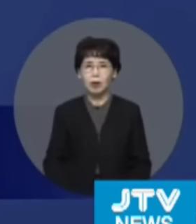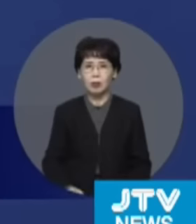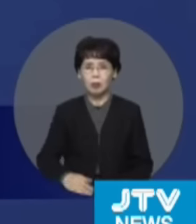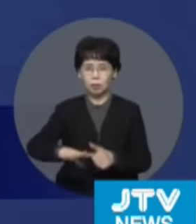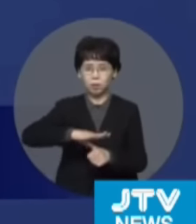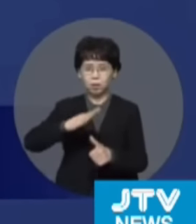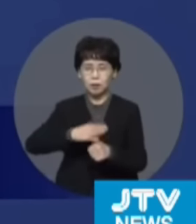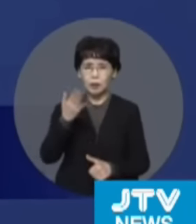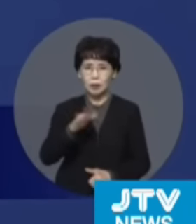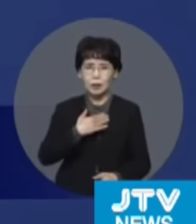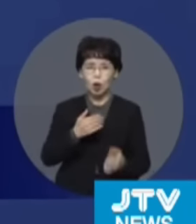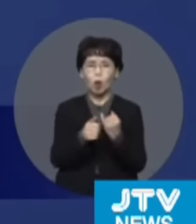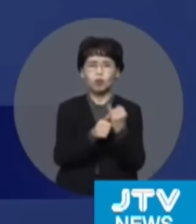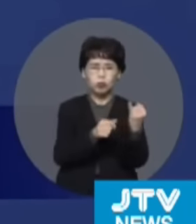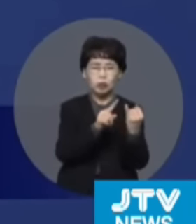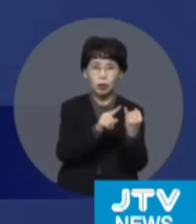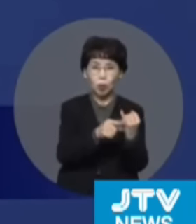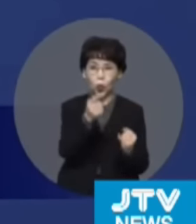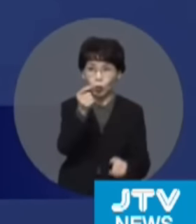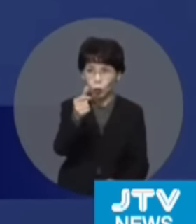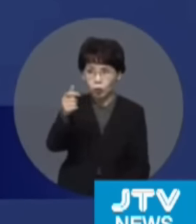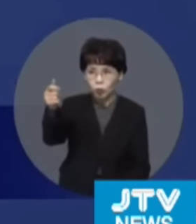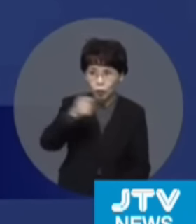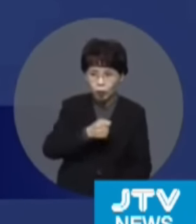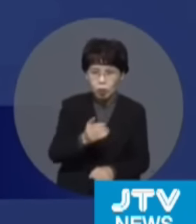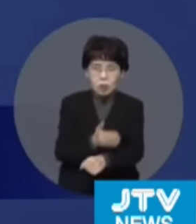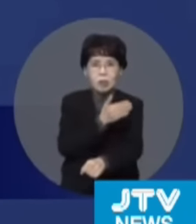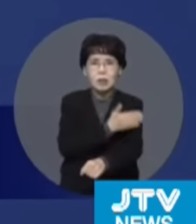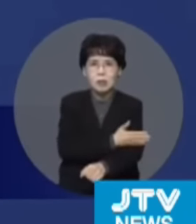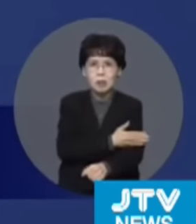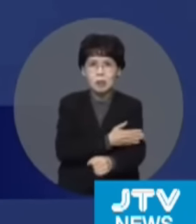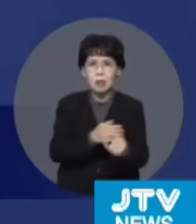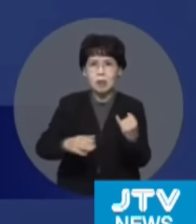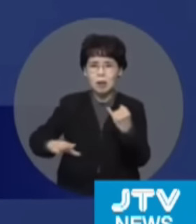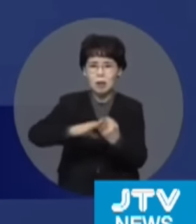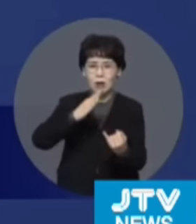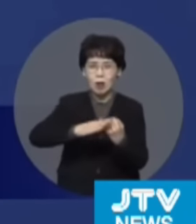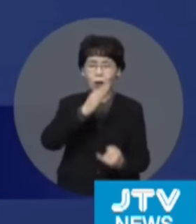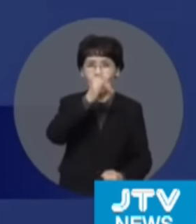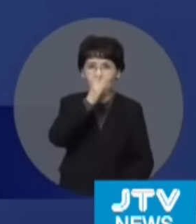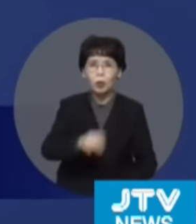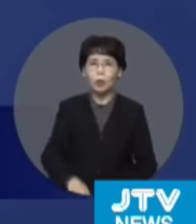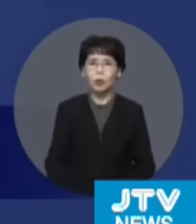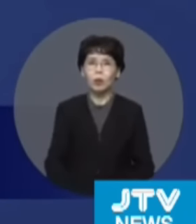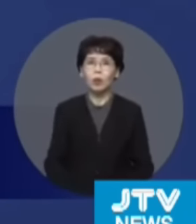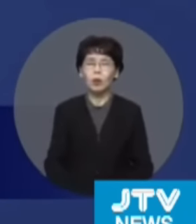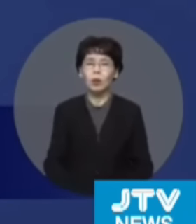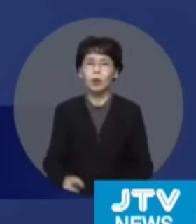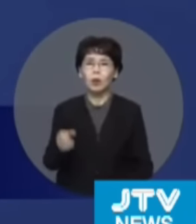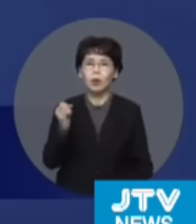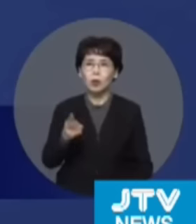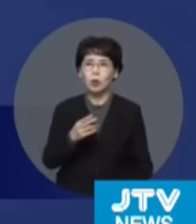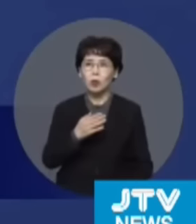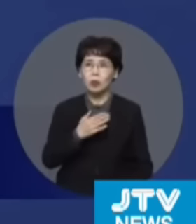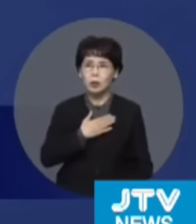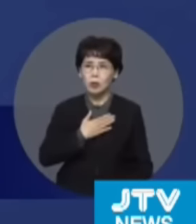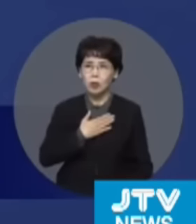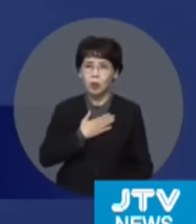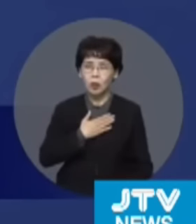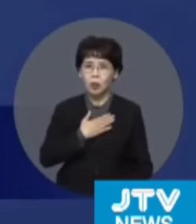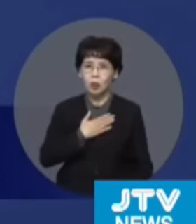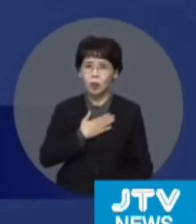것까지 만들어서 그야말로 저를 타겟으로 해서 우리 제 처를